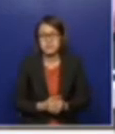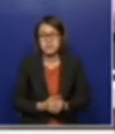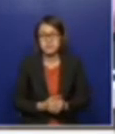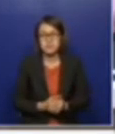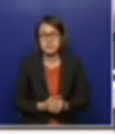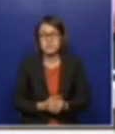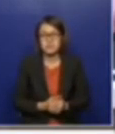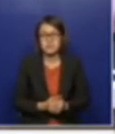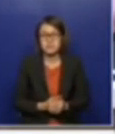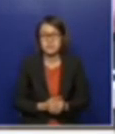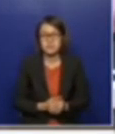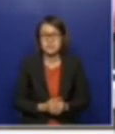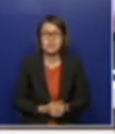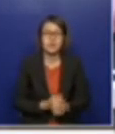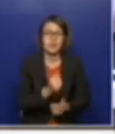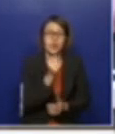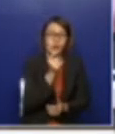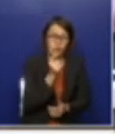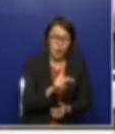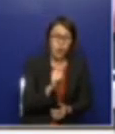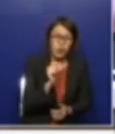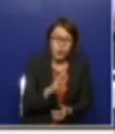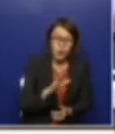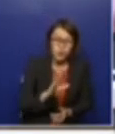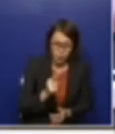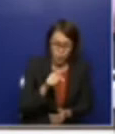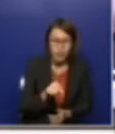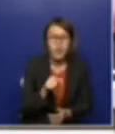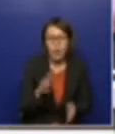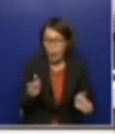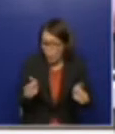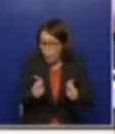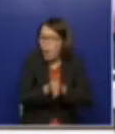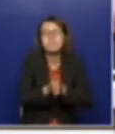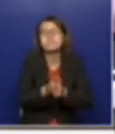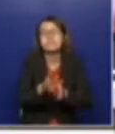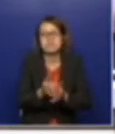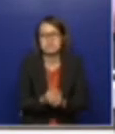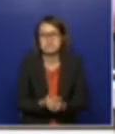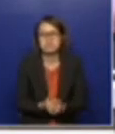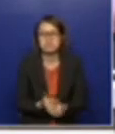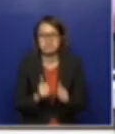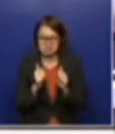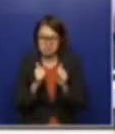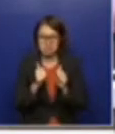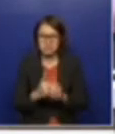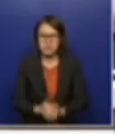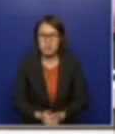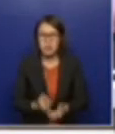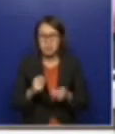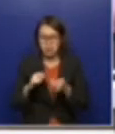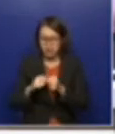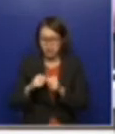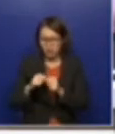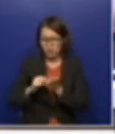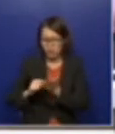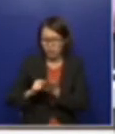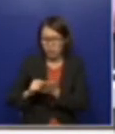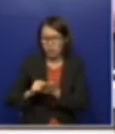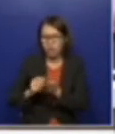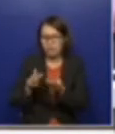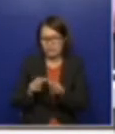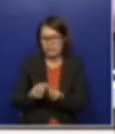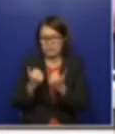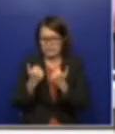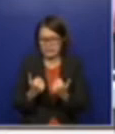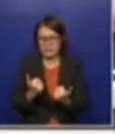จัดตั้งสำนักงานคณะกรรมการนโยบายที่ดินแห่งชาติด้วยถึงจะครอบคลุมการแก้ไขปัญหาที่ดินวันนี้ถ้า